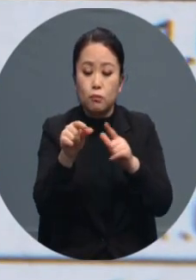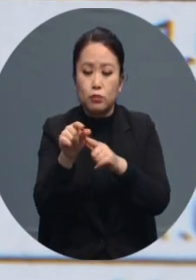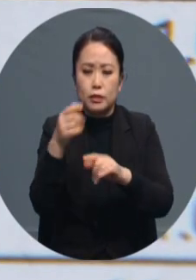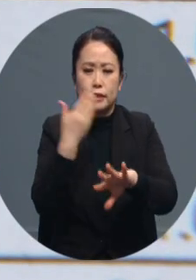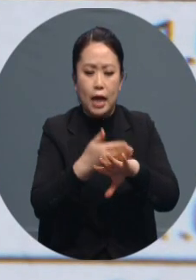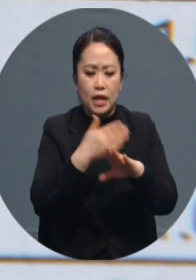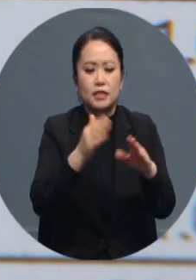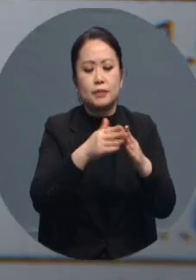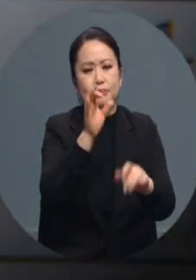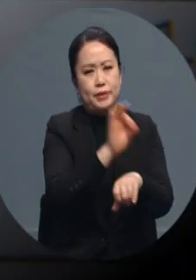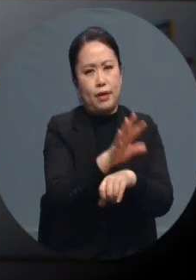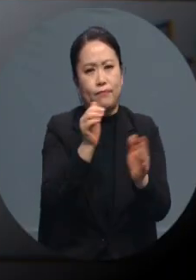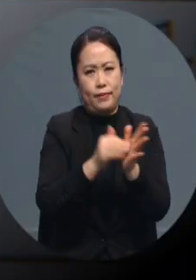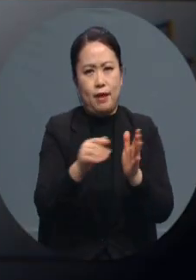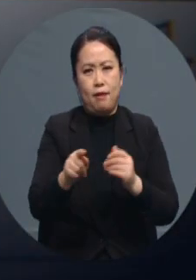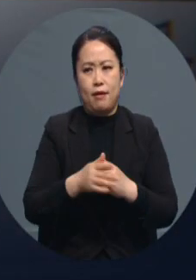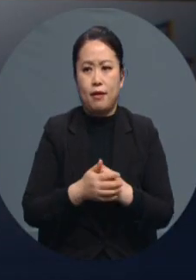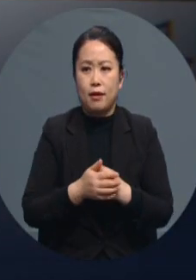겁니다